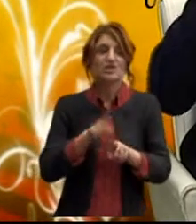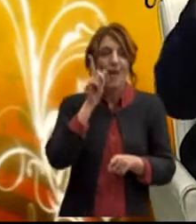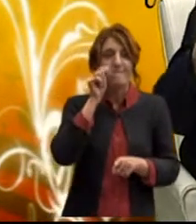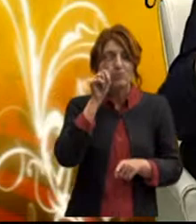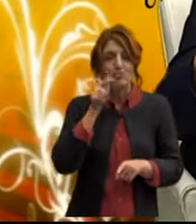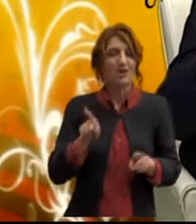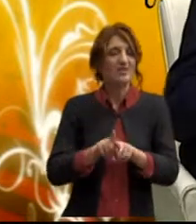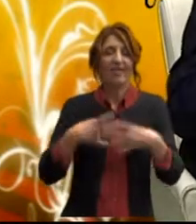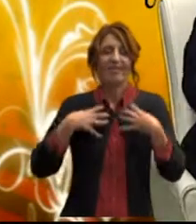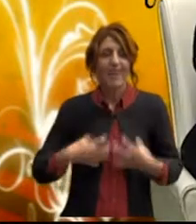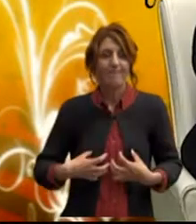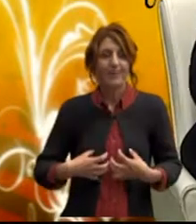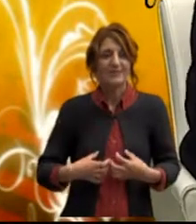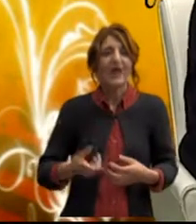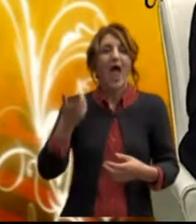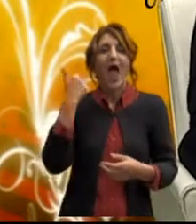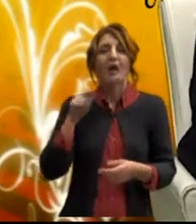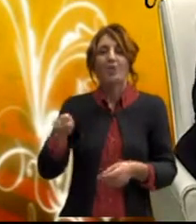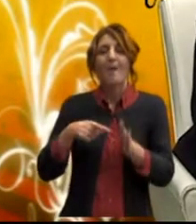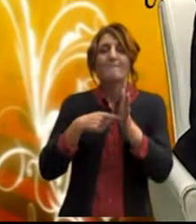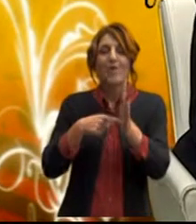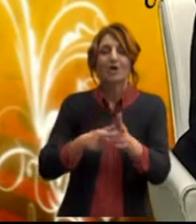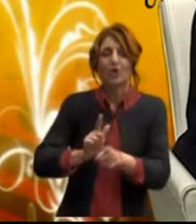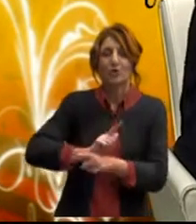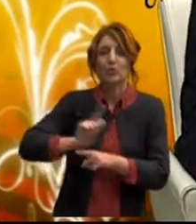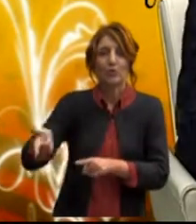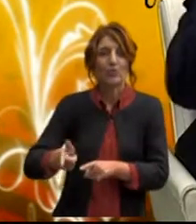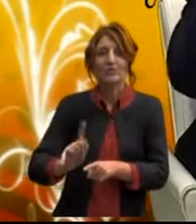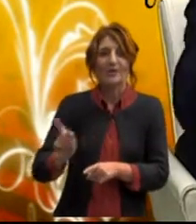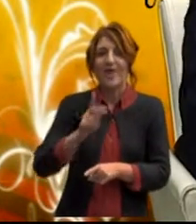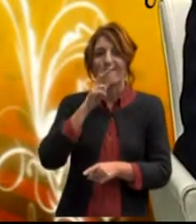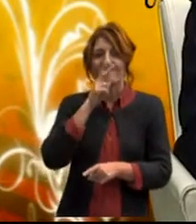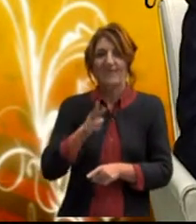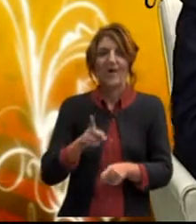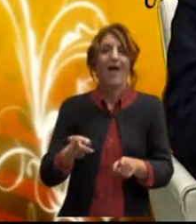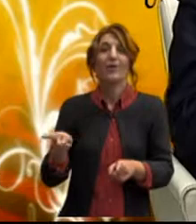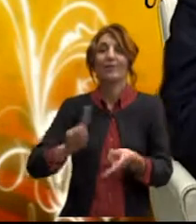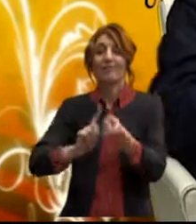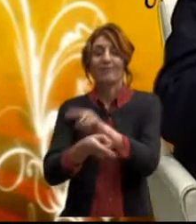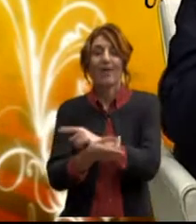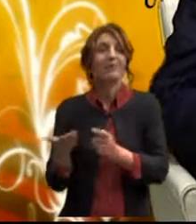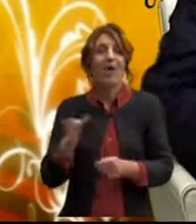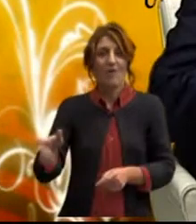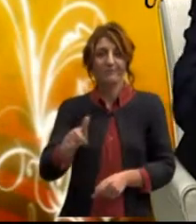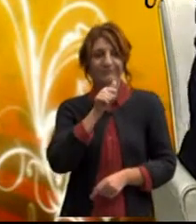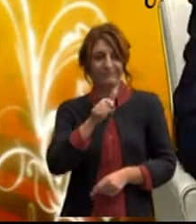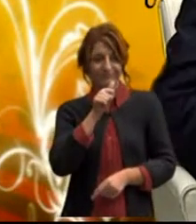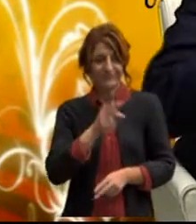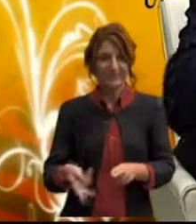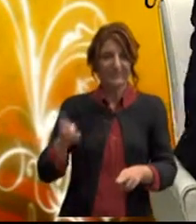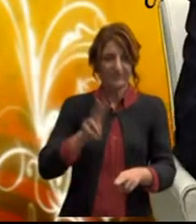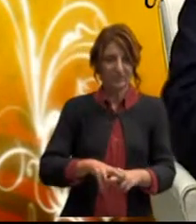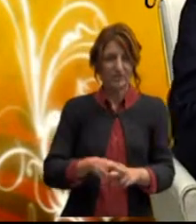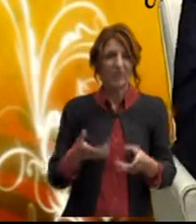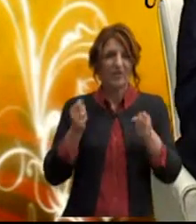su oni na drugi način depresivni. Često se to prema vani ne očituje kao depresija, nego kao uzimanje alkohola ili pak kao